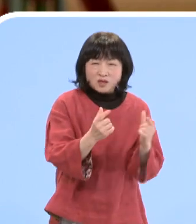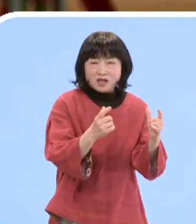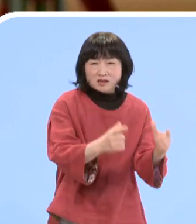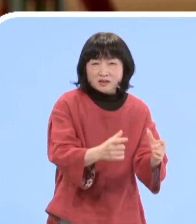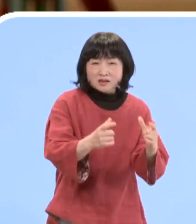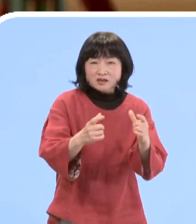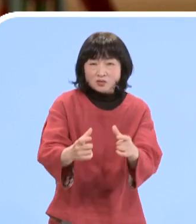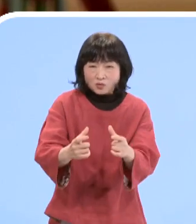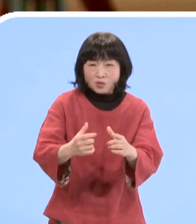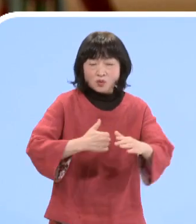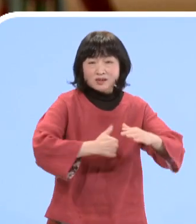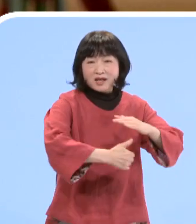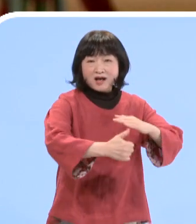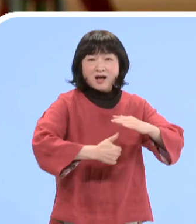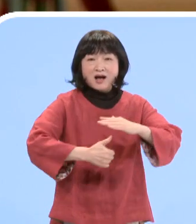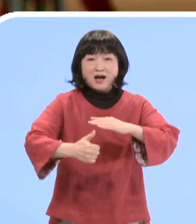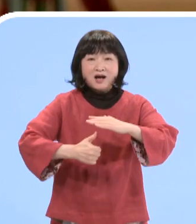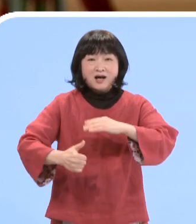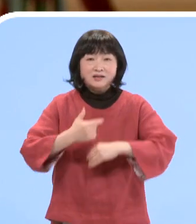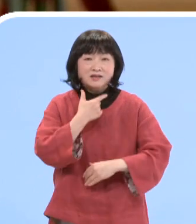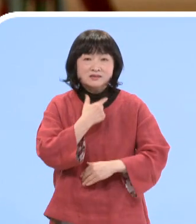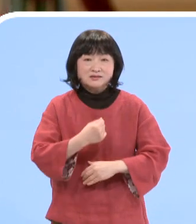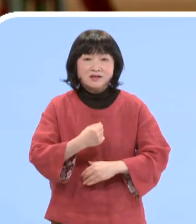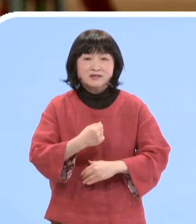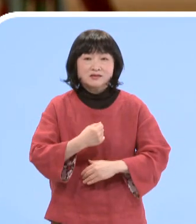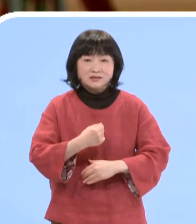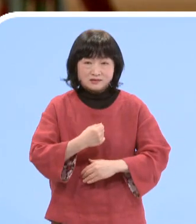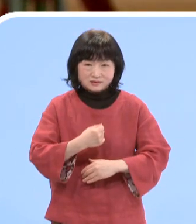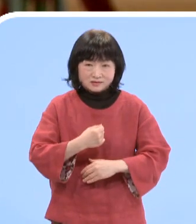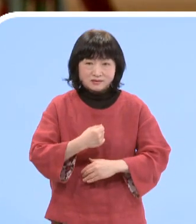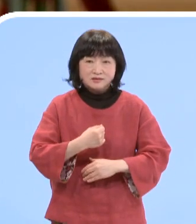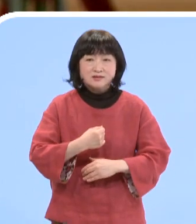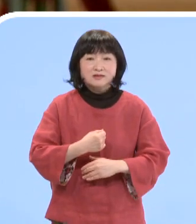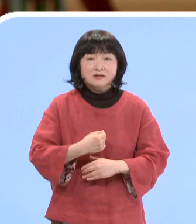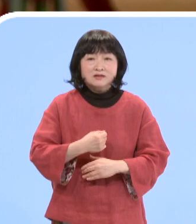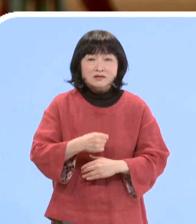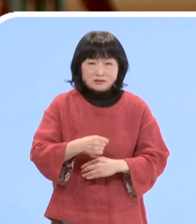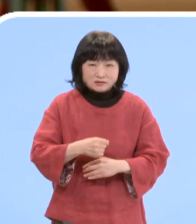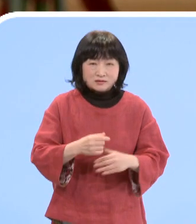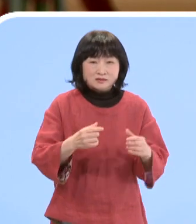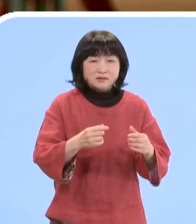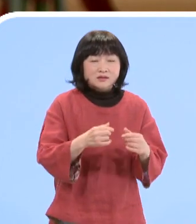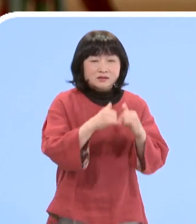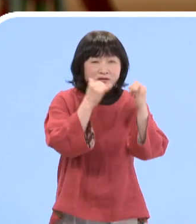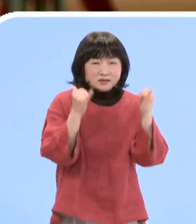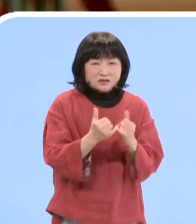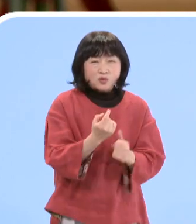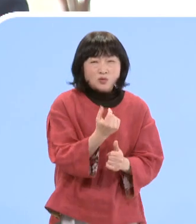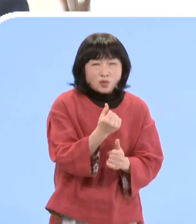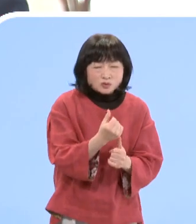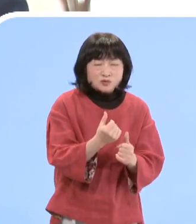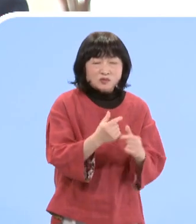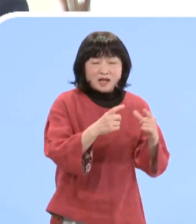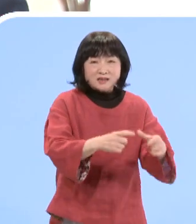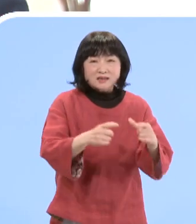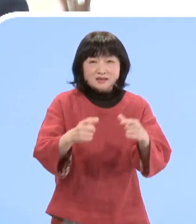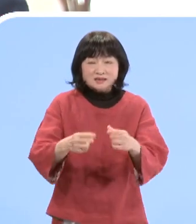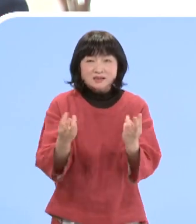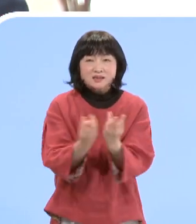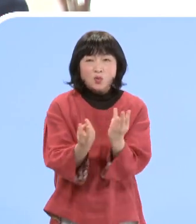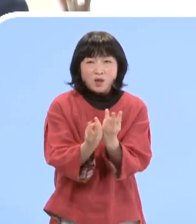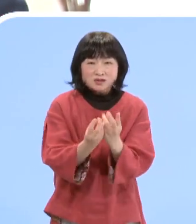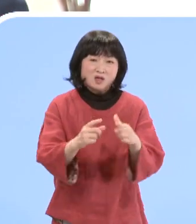集落の数がね、247が500人って500も超えてどんどん増えてるんですよ。人数